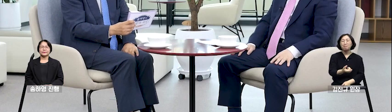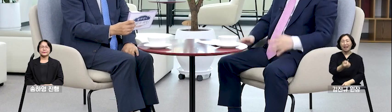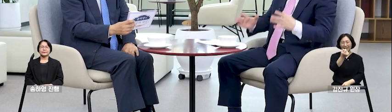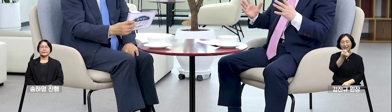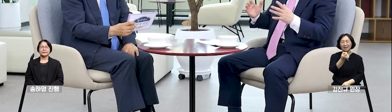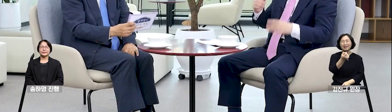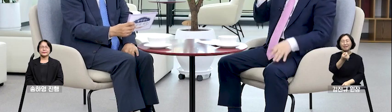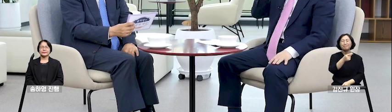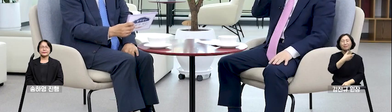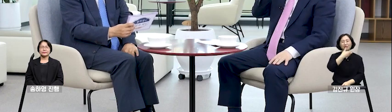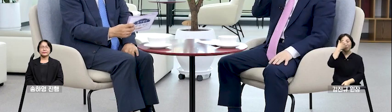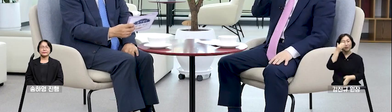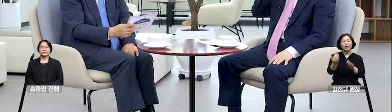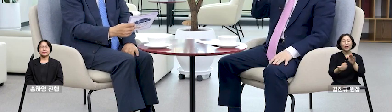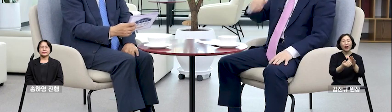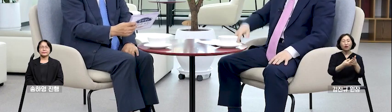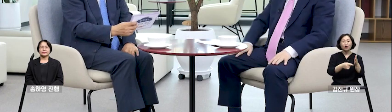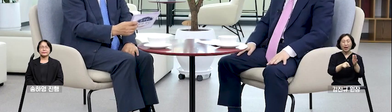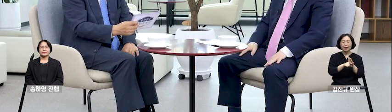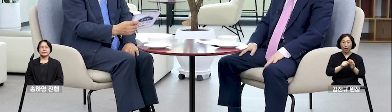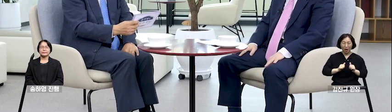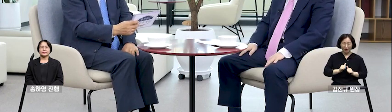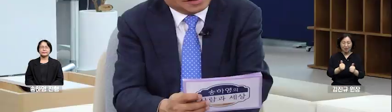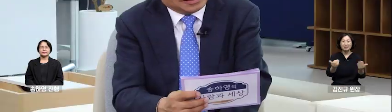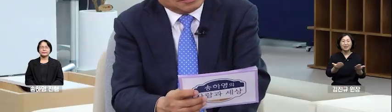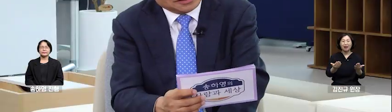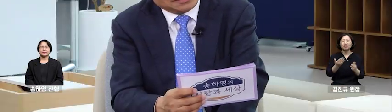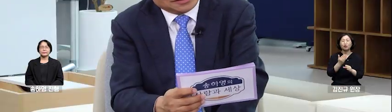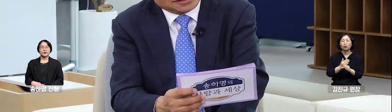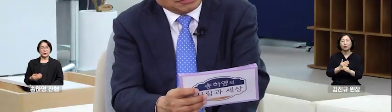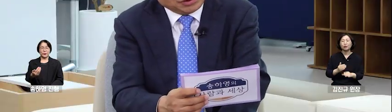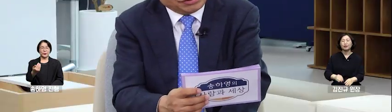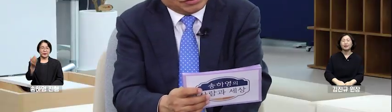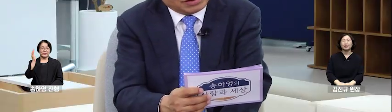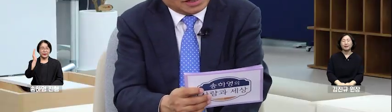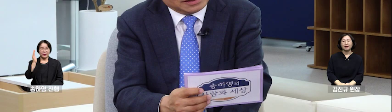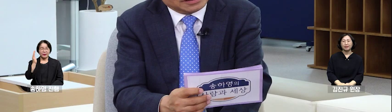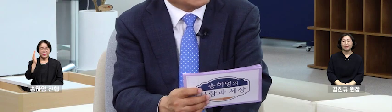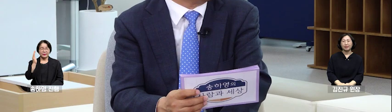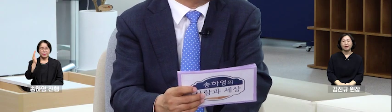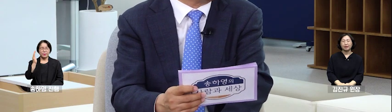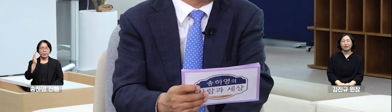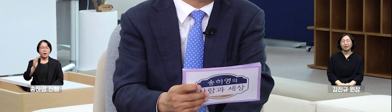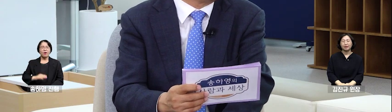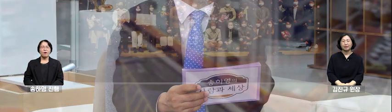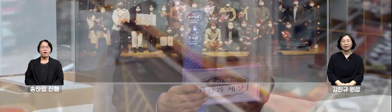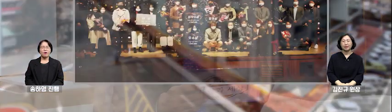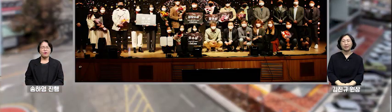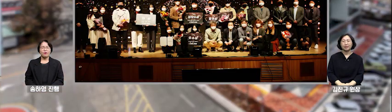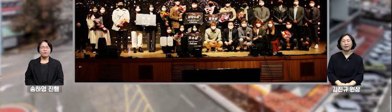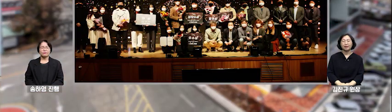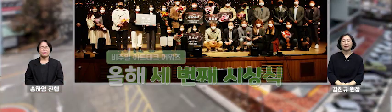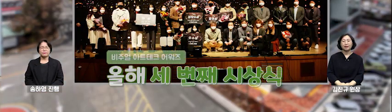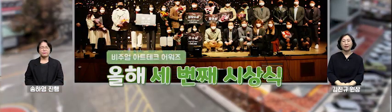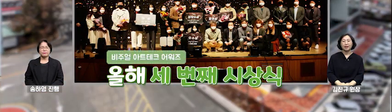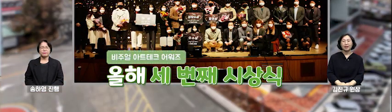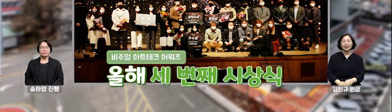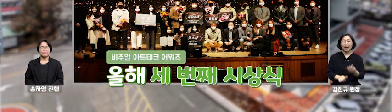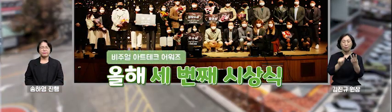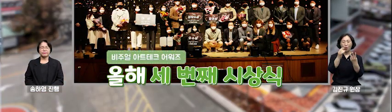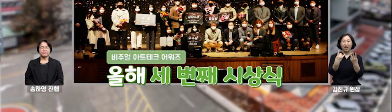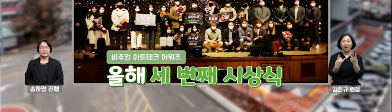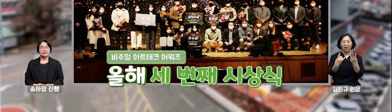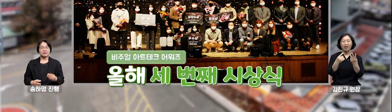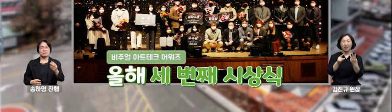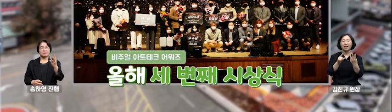말씀드린 그런 꿈을 실현하기 위해서 어예 전 열심히 하고 있어요 아까 말씀 하신 게 bur 와트 테크 os 비주얼 아트 색 및 3회째 올해